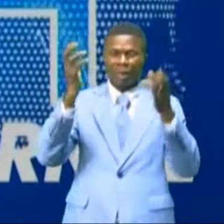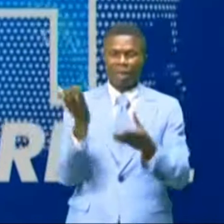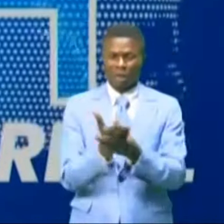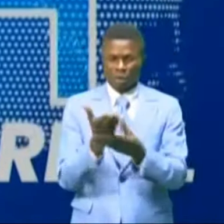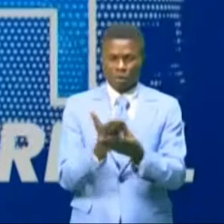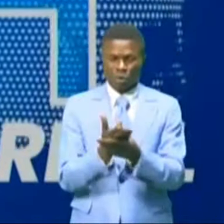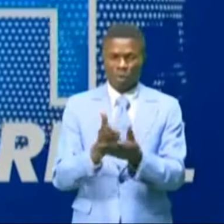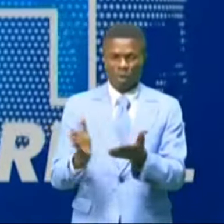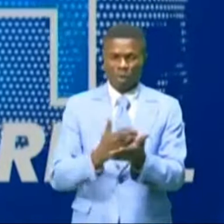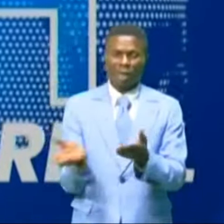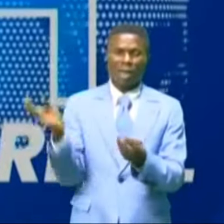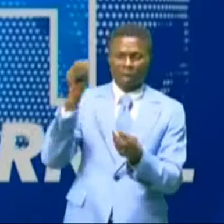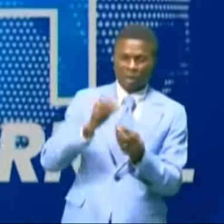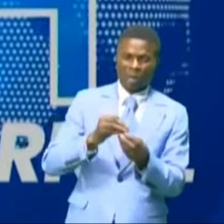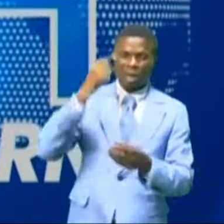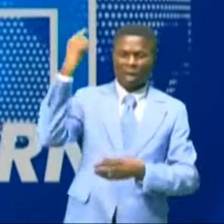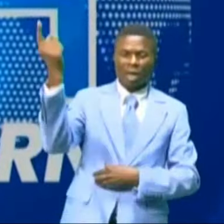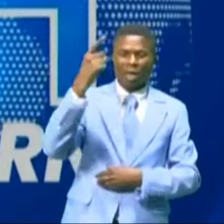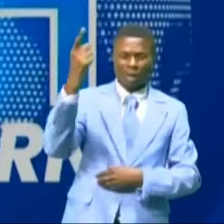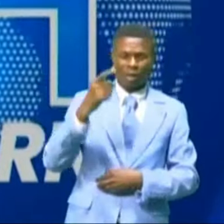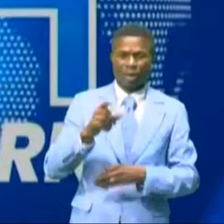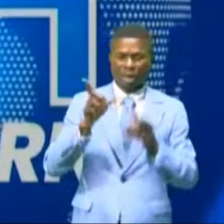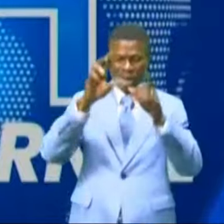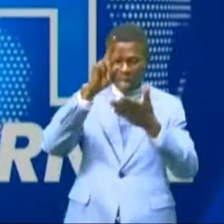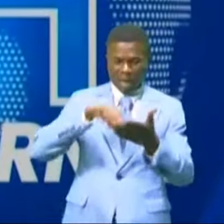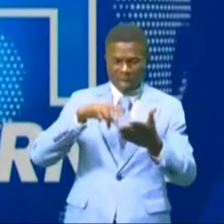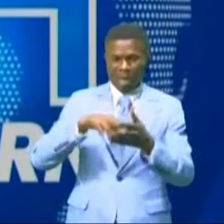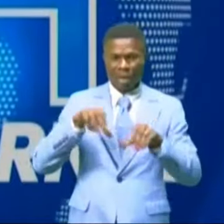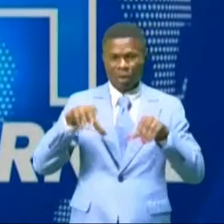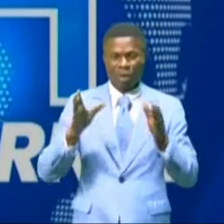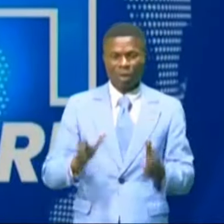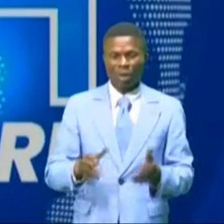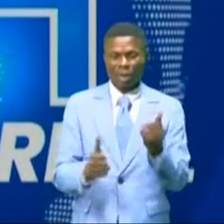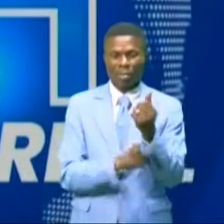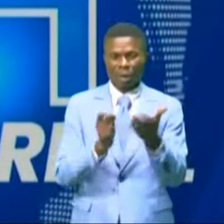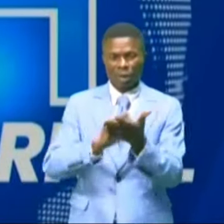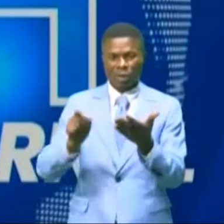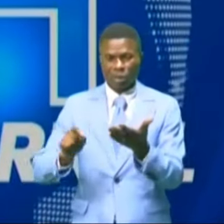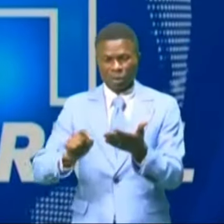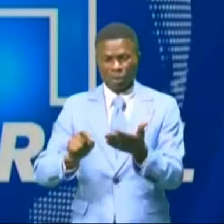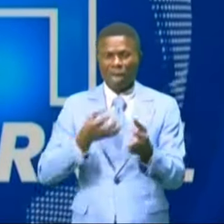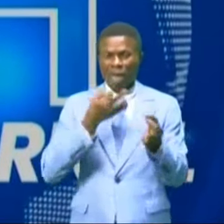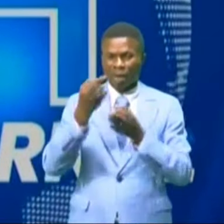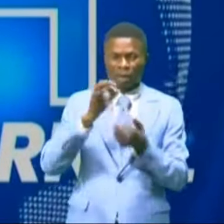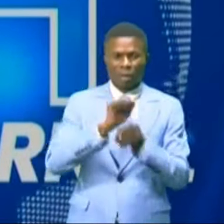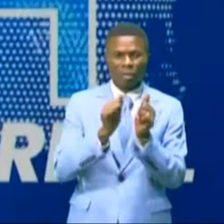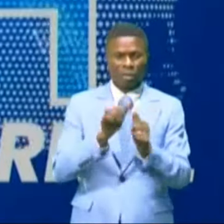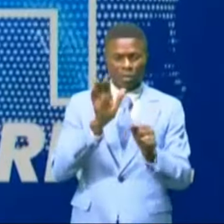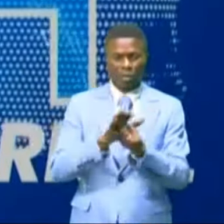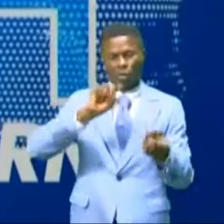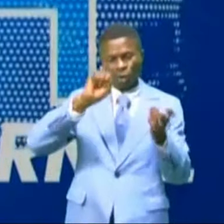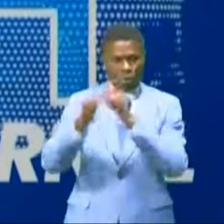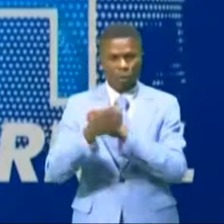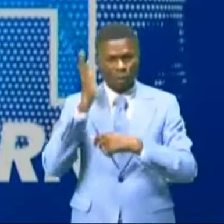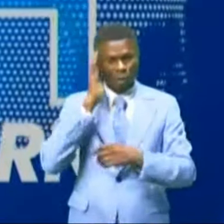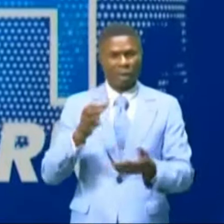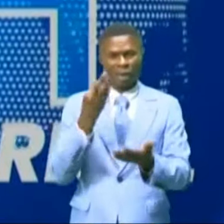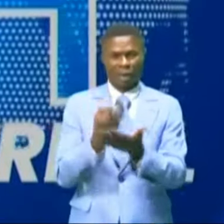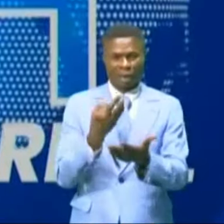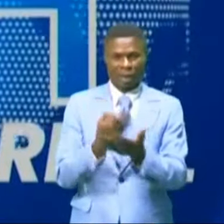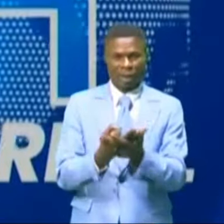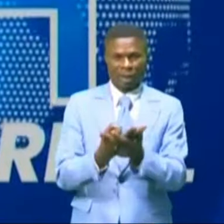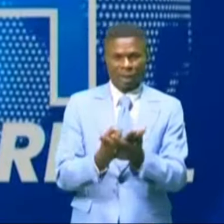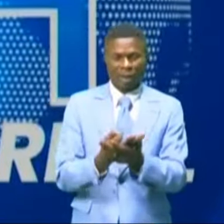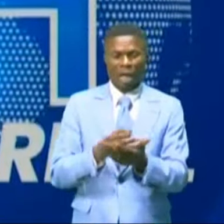vient de s'ajouter dans le monde de la littérature congolaise. L'auteur met en exergue les différentes réformes financières